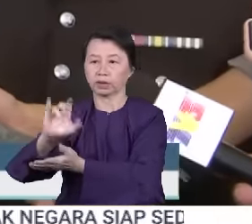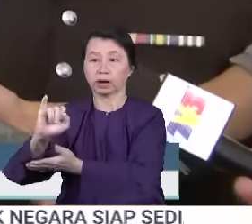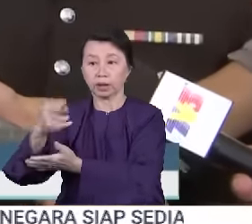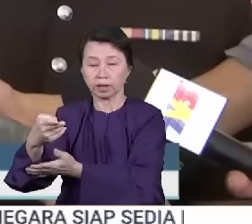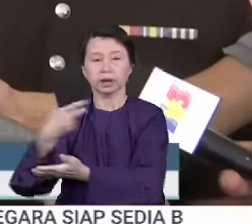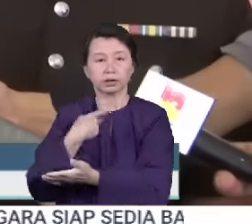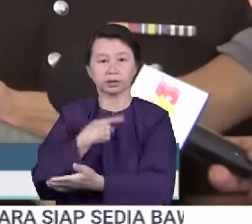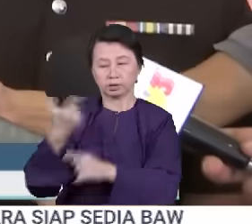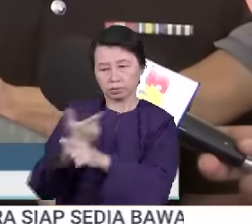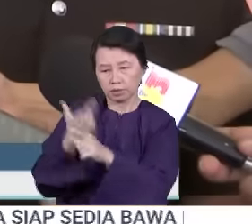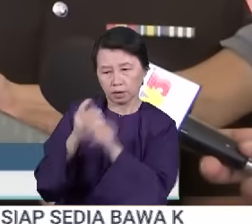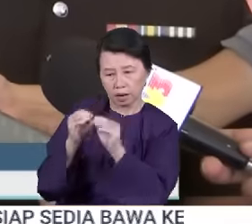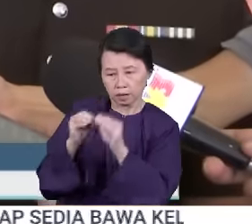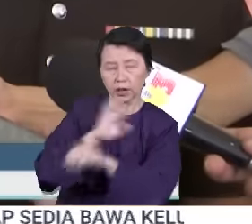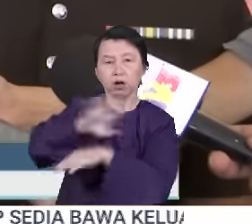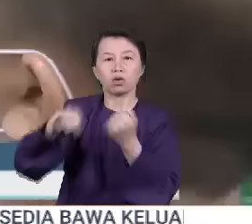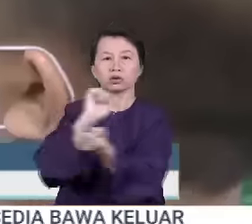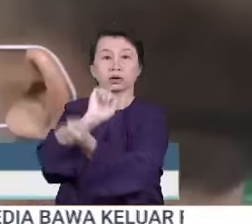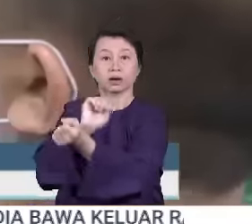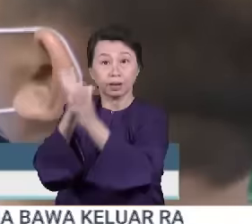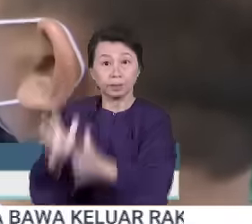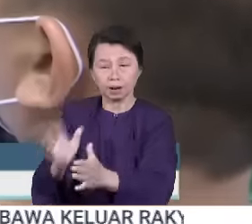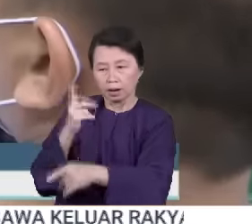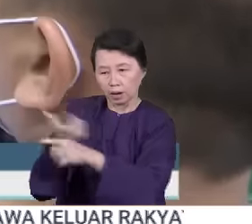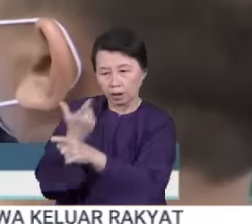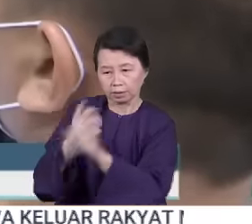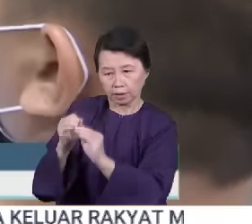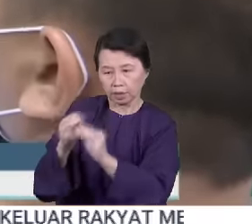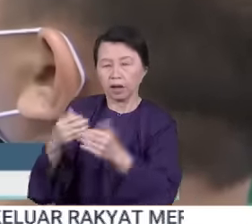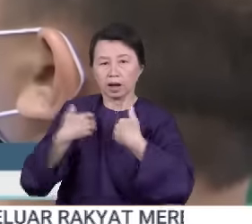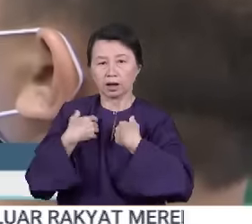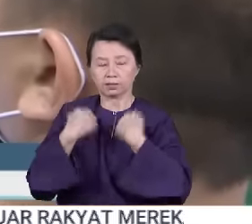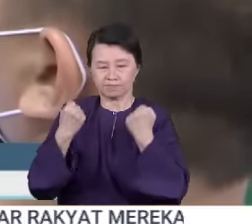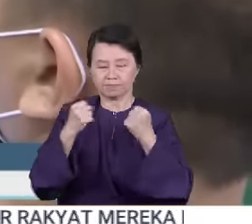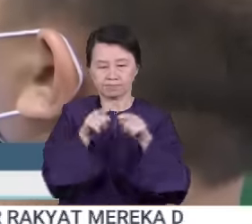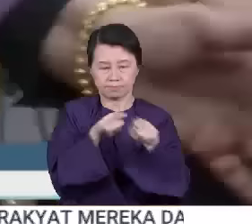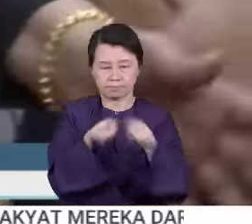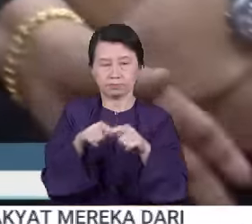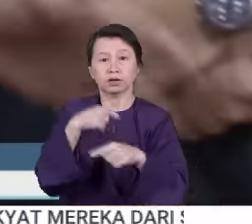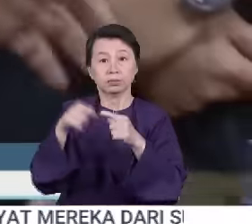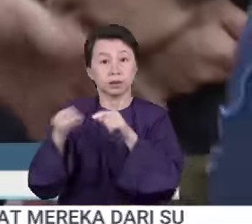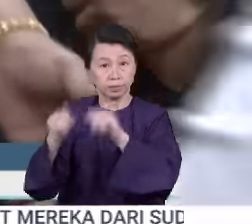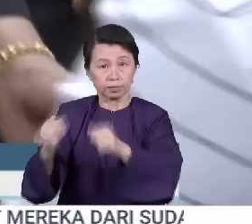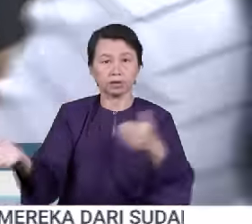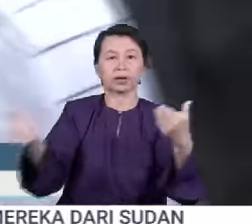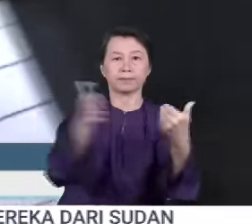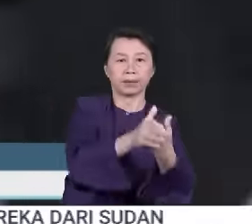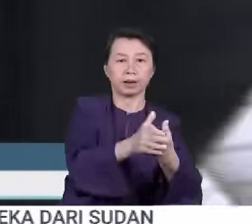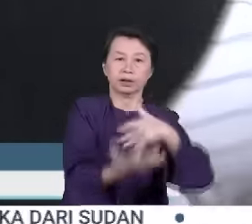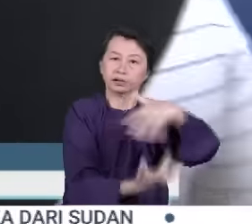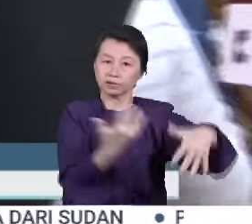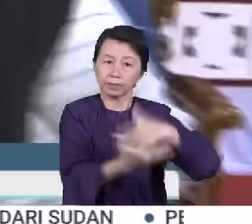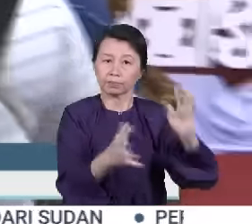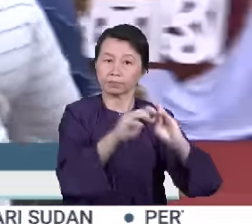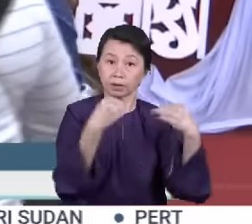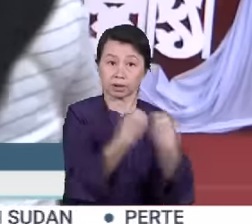melatih semua kita punya penghuni supaya mereka mempunyai daya saing, supaya mereka dapat kembali ke pangkuan